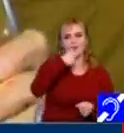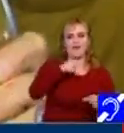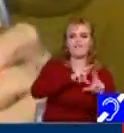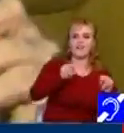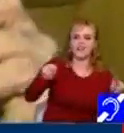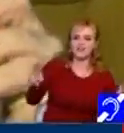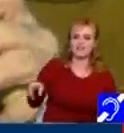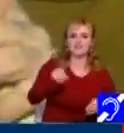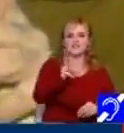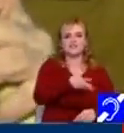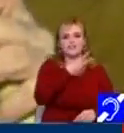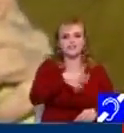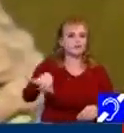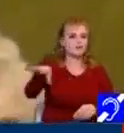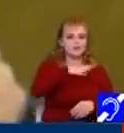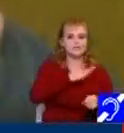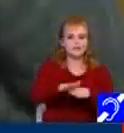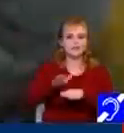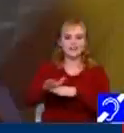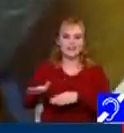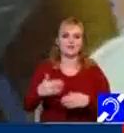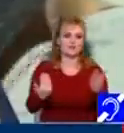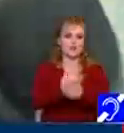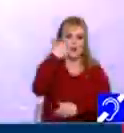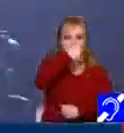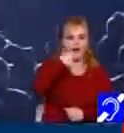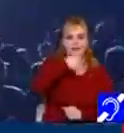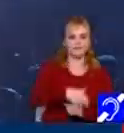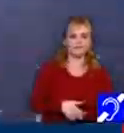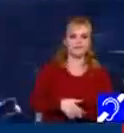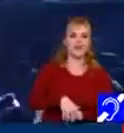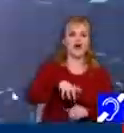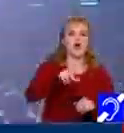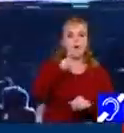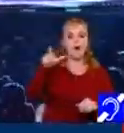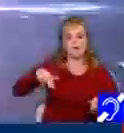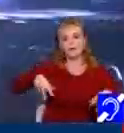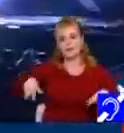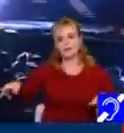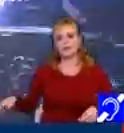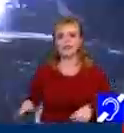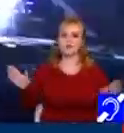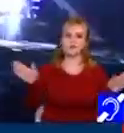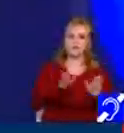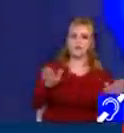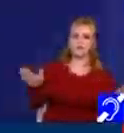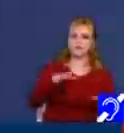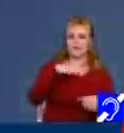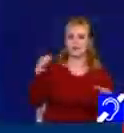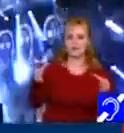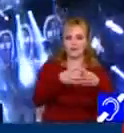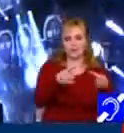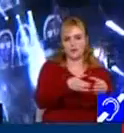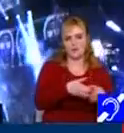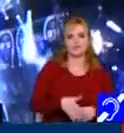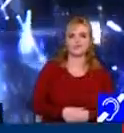vă doriți, toate să împlinească cu bine noul an. Oamenii au dansat pe melodiile cântate de Carla's Dream, Andra,